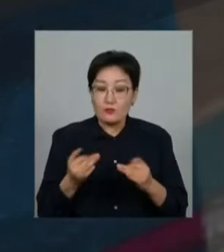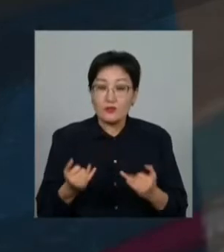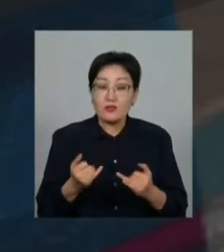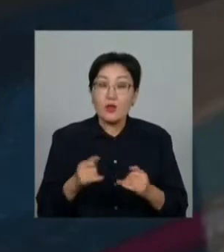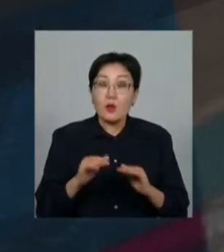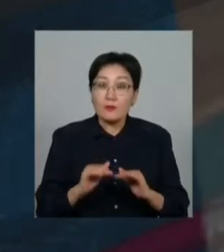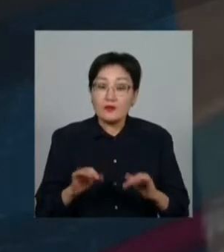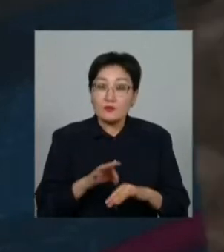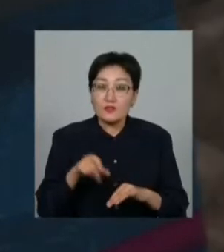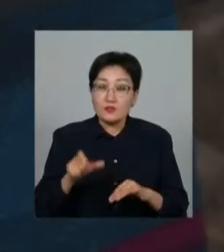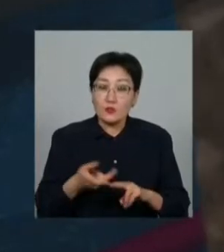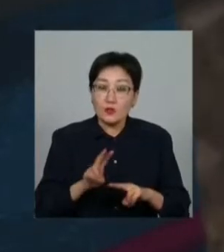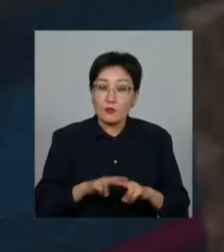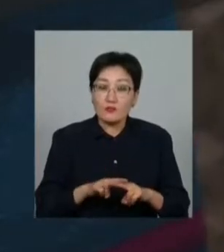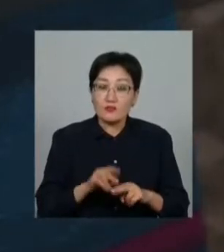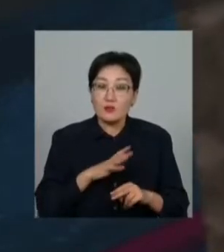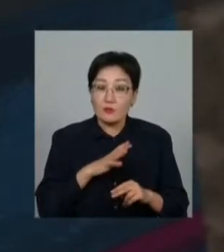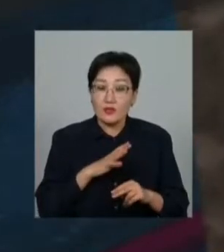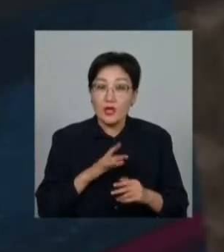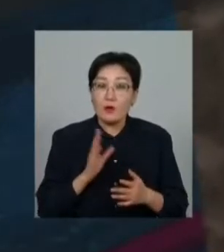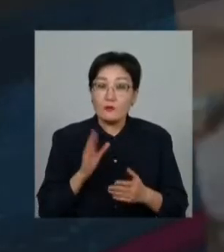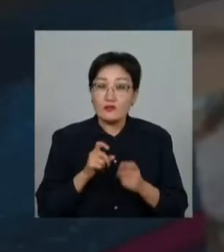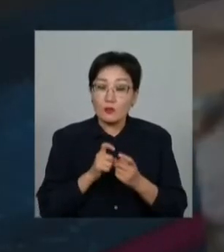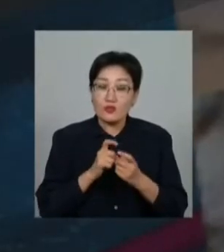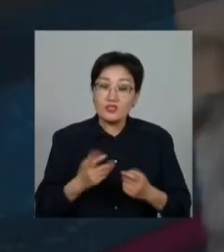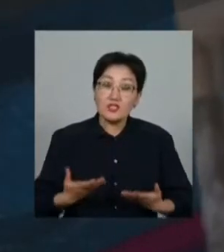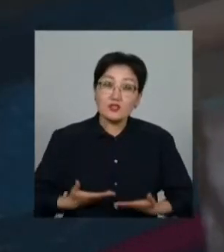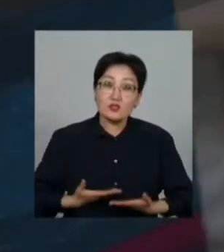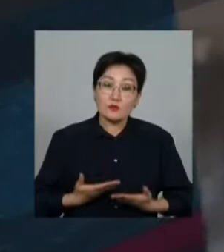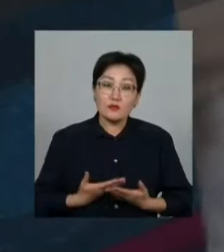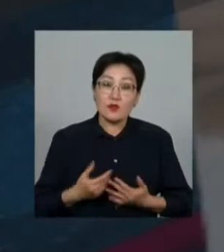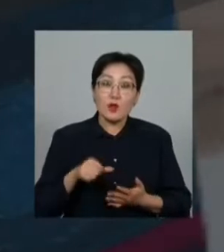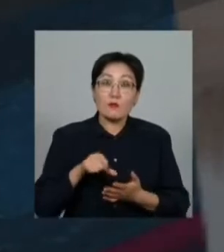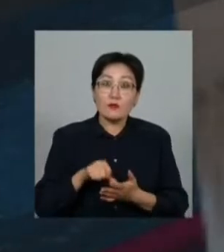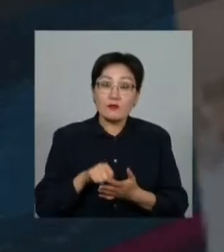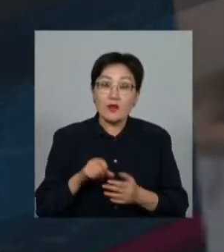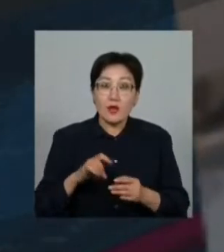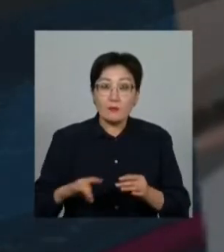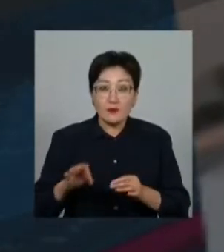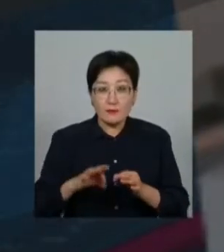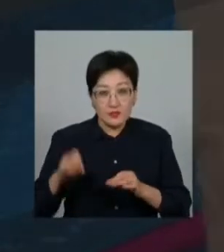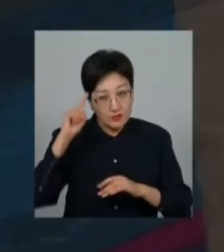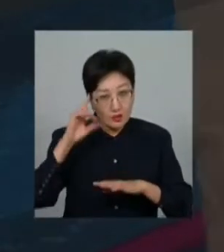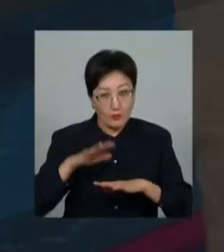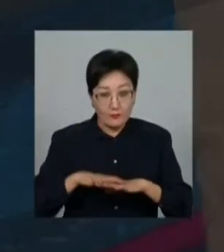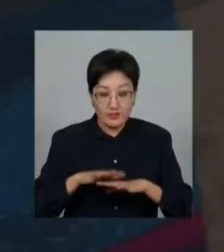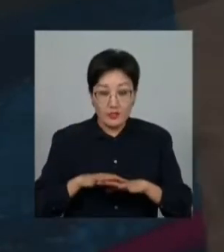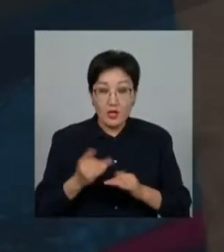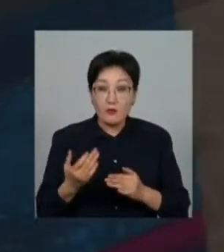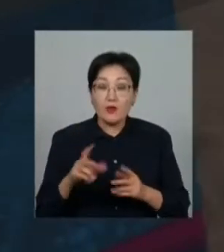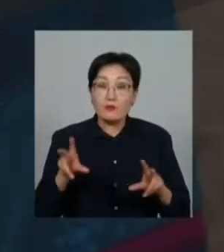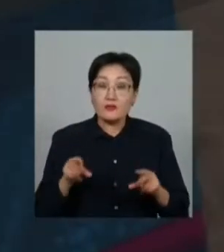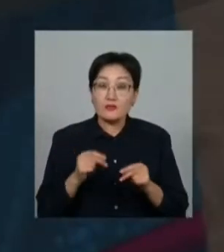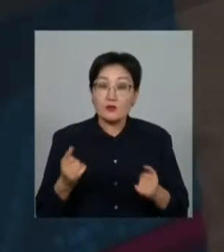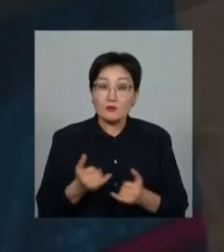маленьких пациентов которые в буквальном смысле борется за жизнь навестили представители областного и районных акиматов они пообещали